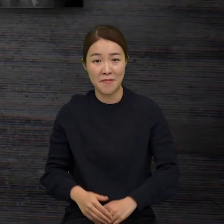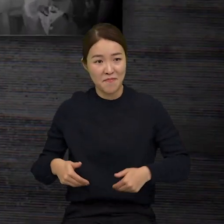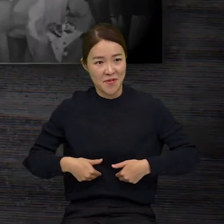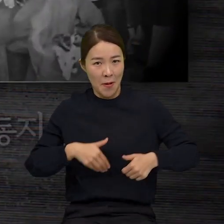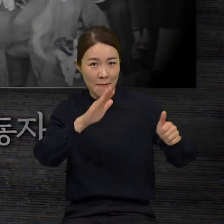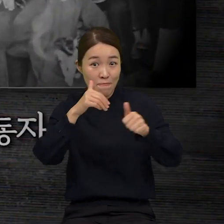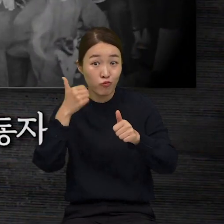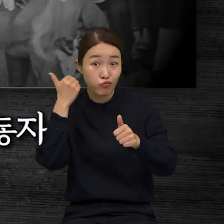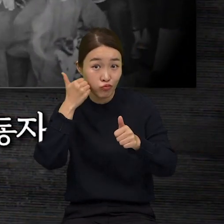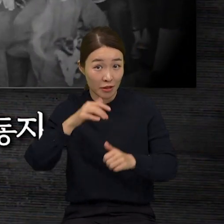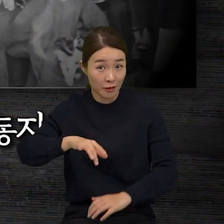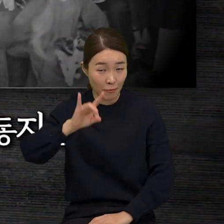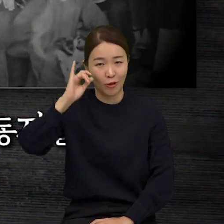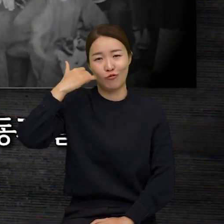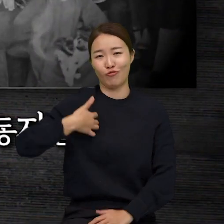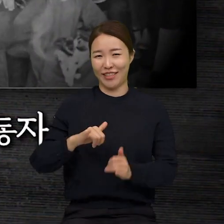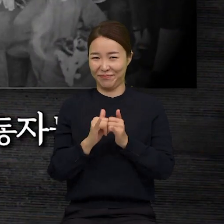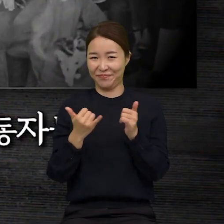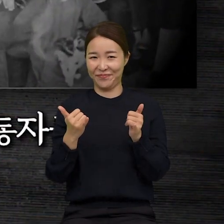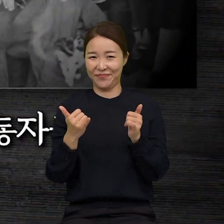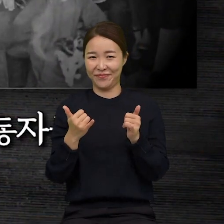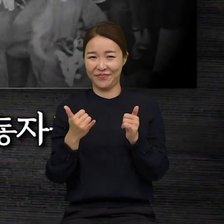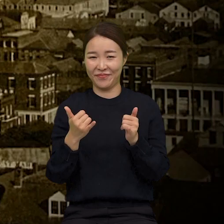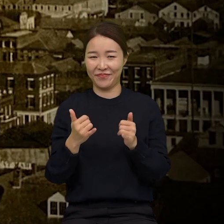그 처음은 중국인들이었다.